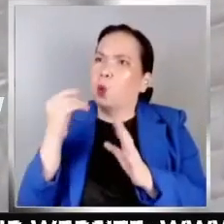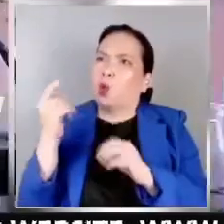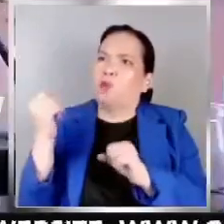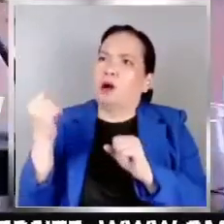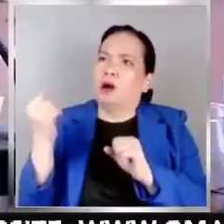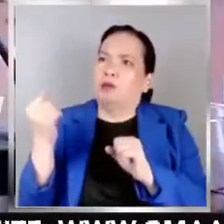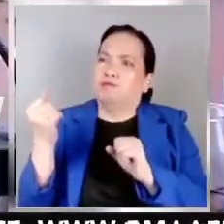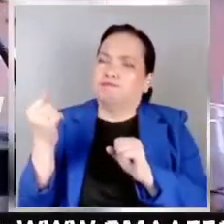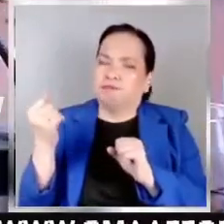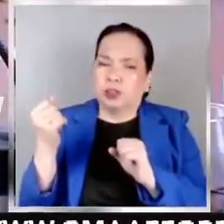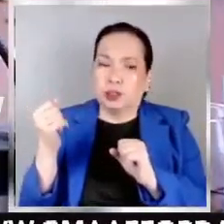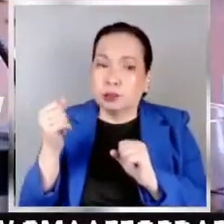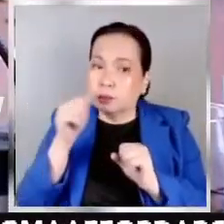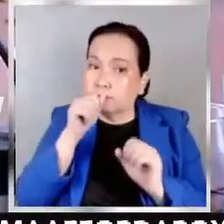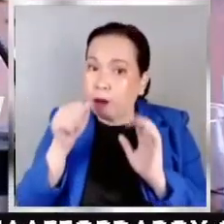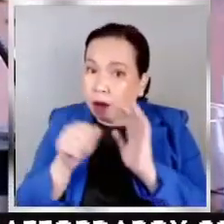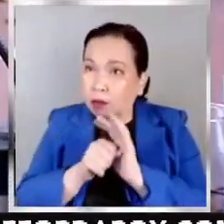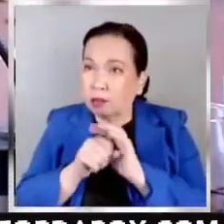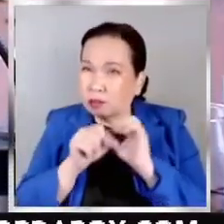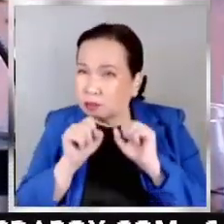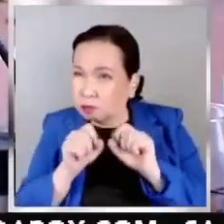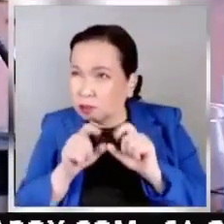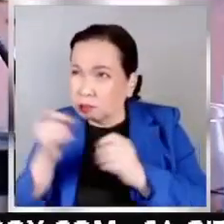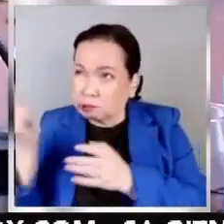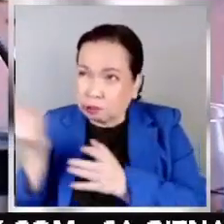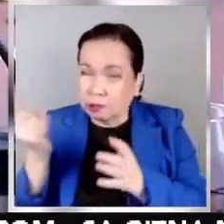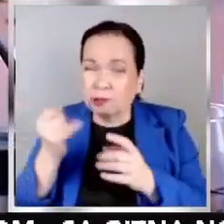Villar. Pag napigil natin ito,